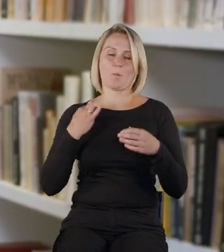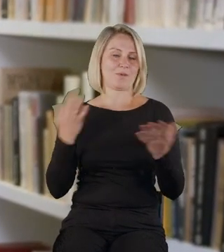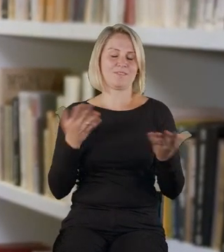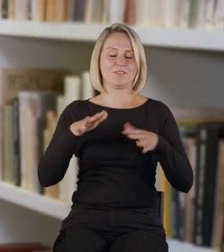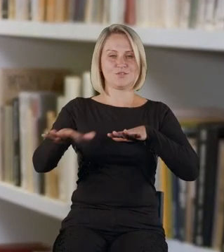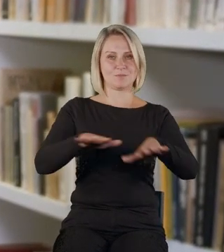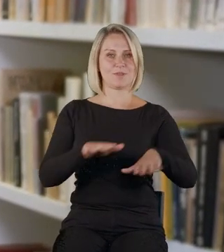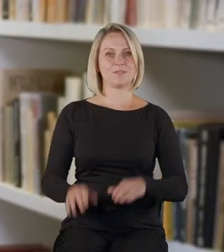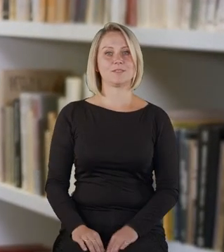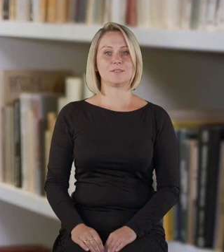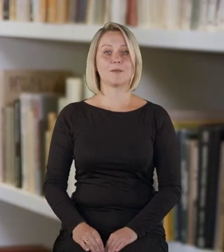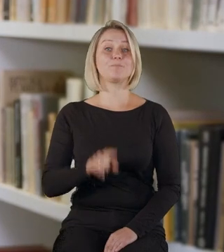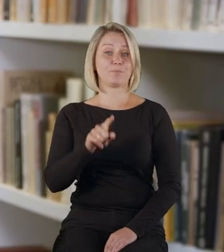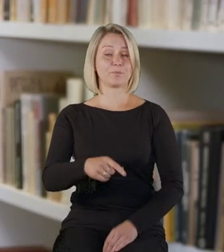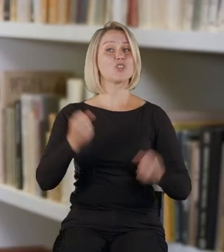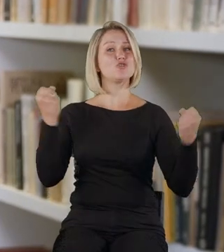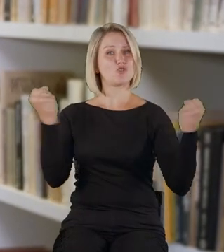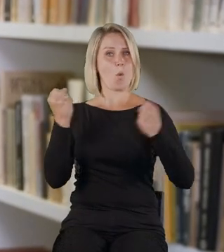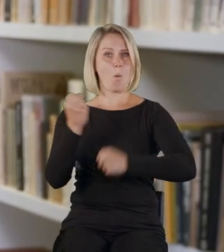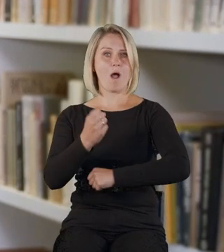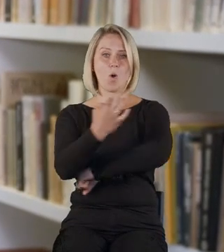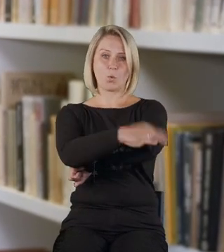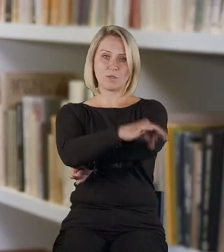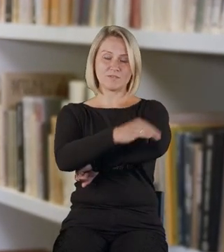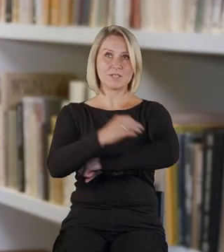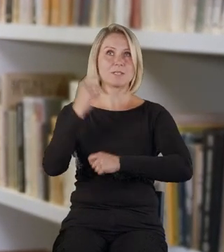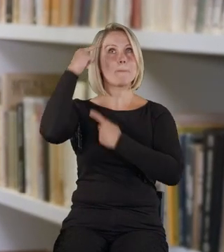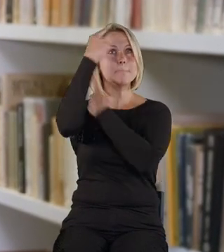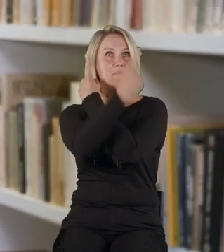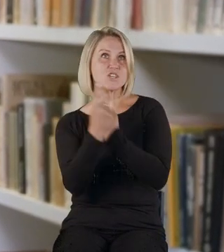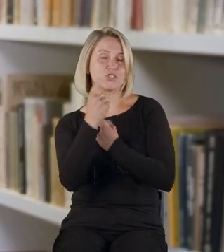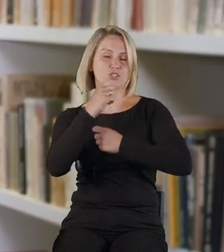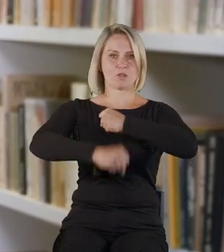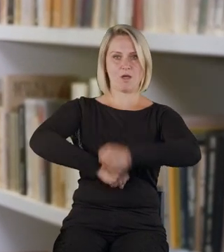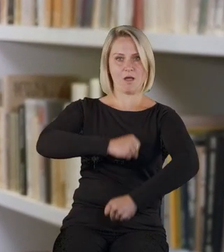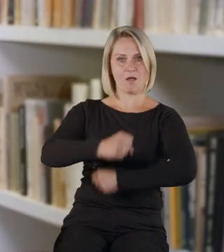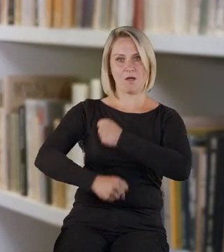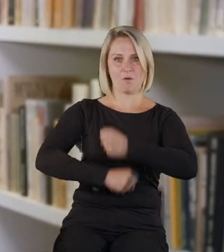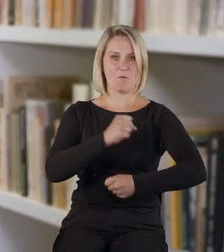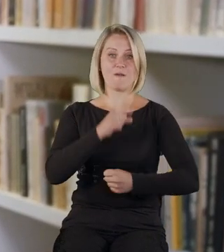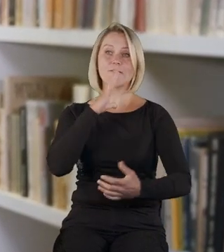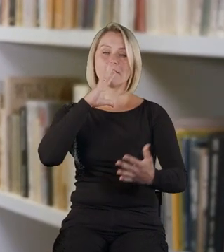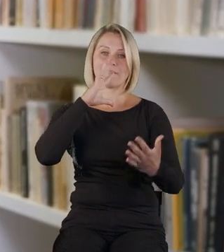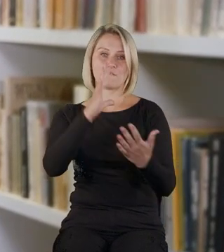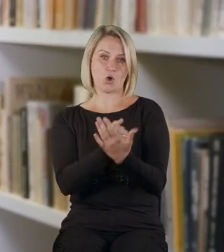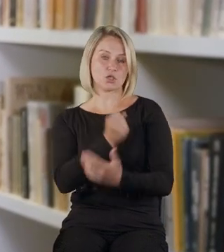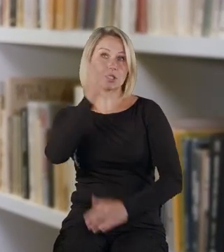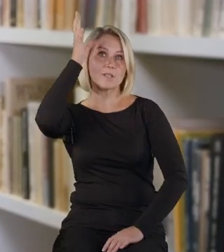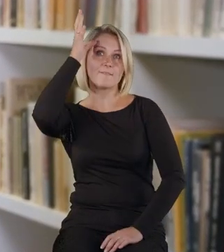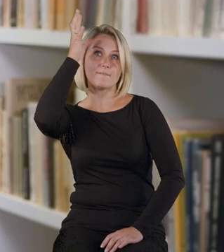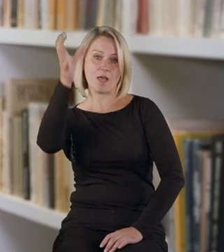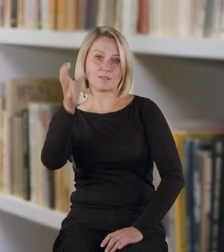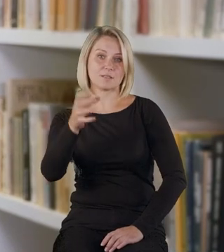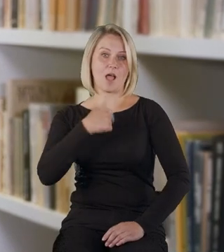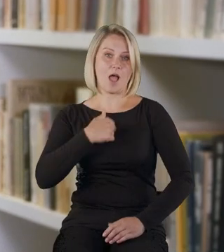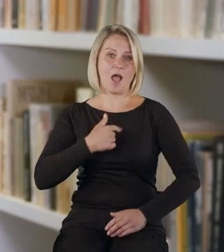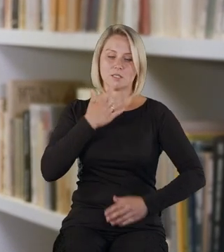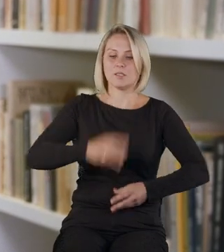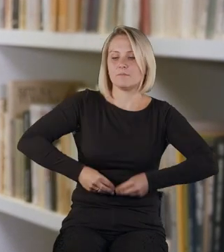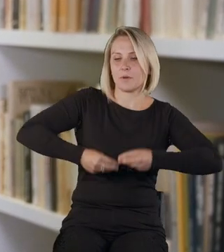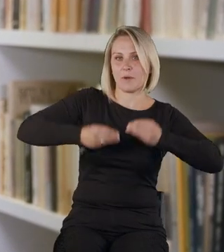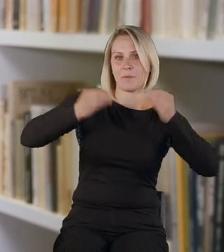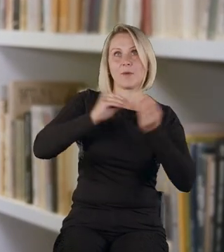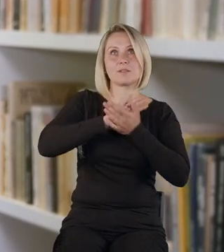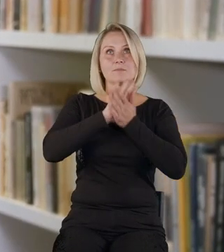przestrzeni. Siłą Uniwersytetu jest myśl w działaniu. Jest wykorzystanie wiedzy do tego, żeby się rozwijać, żeby